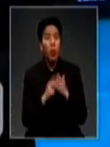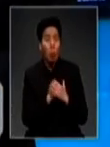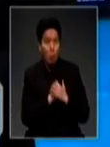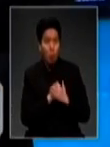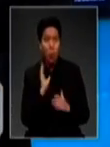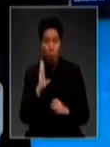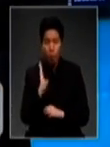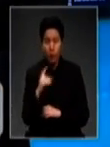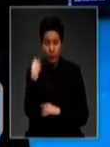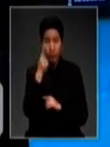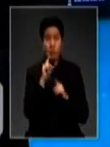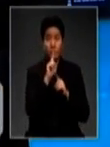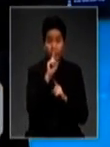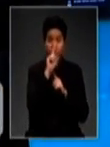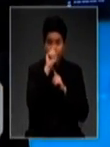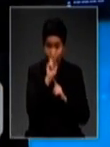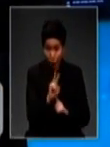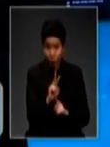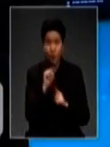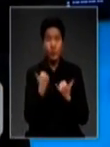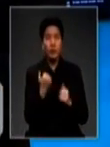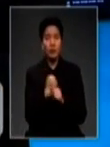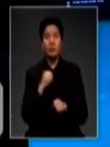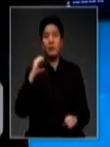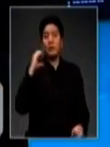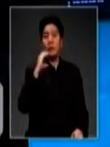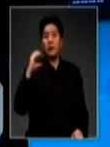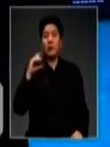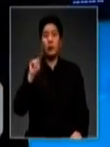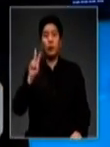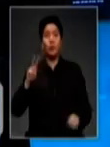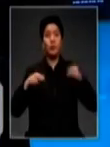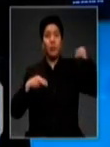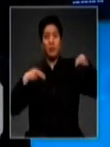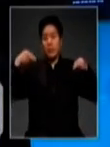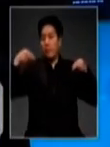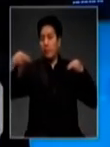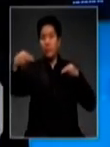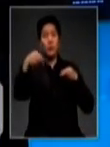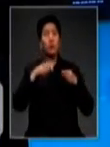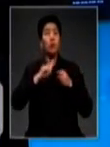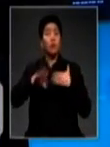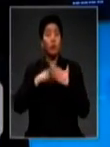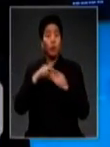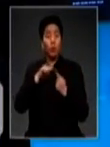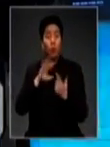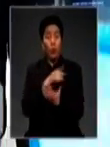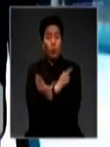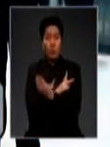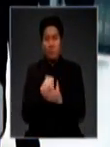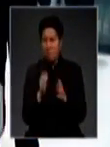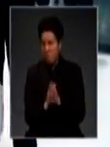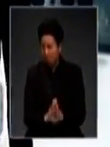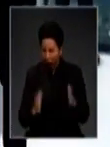ที่ยวประการที่2เนี่ยตอนนี้ได้วาง CCTV หรือกล้องวงจรปิดไว้ในเกาะภูเก็ตจำนวนมากเลยนะ